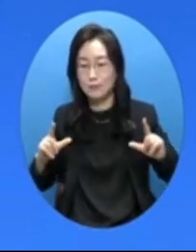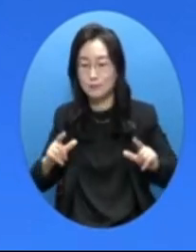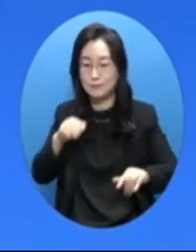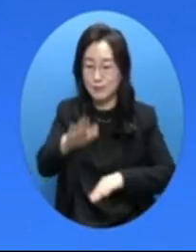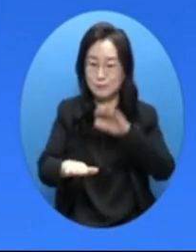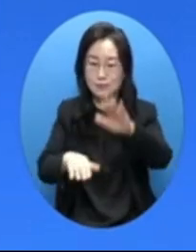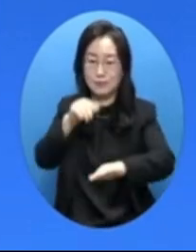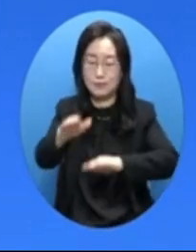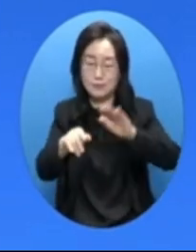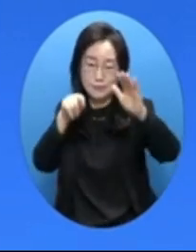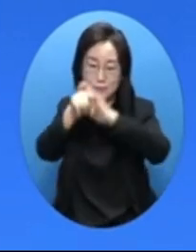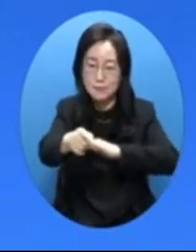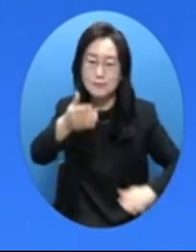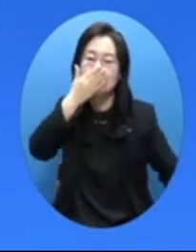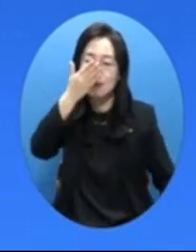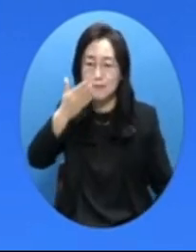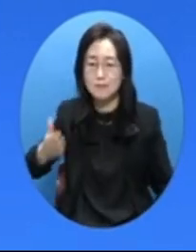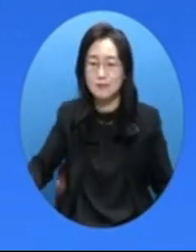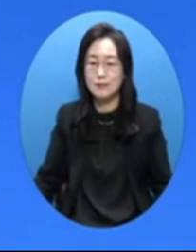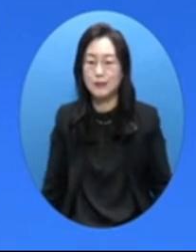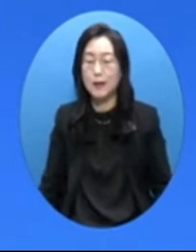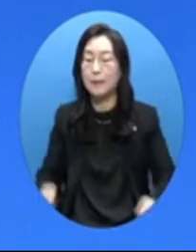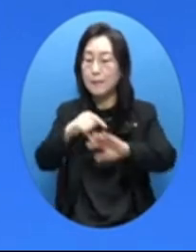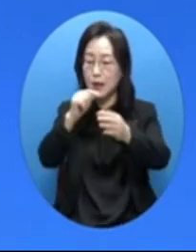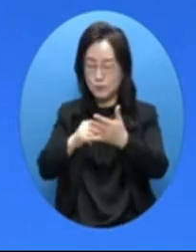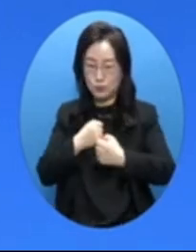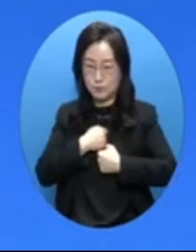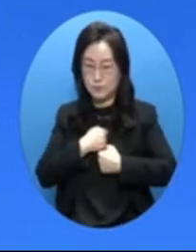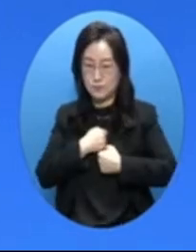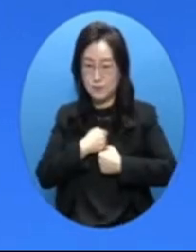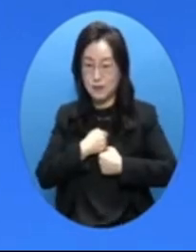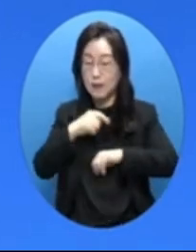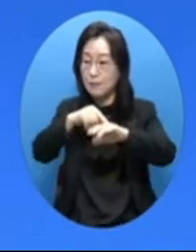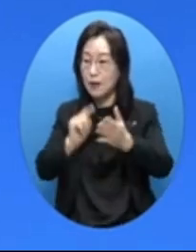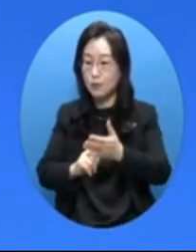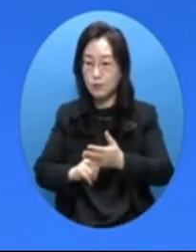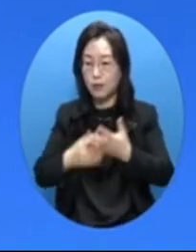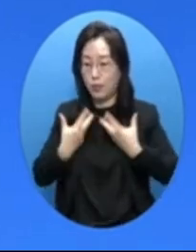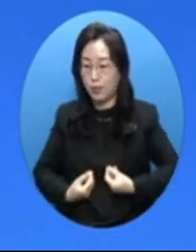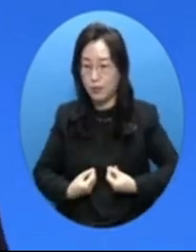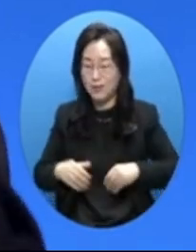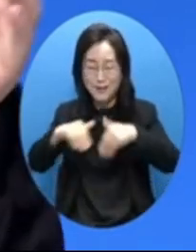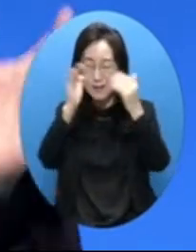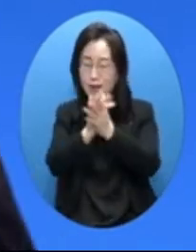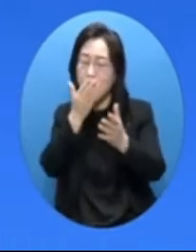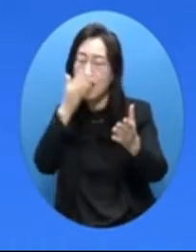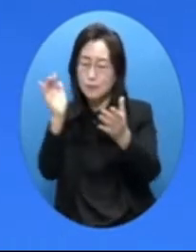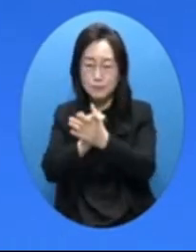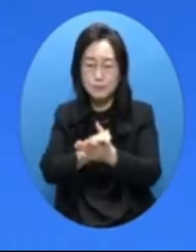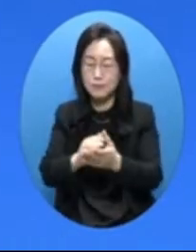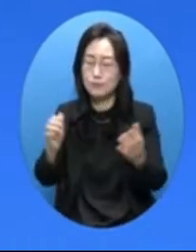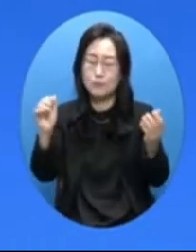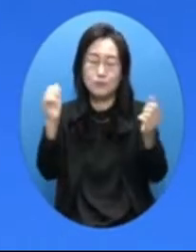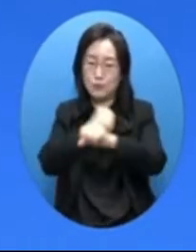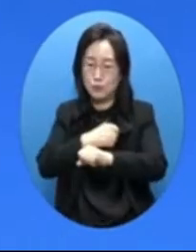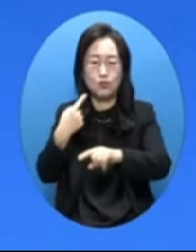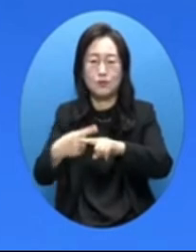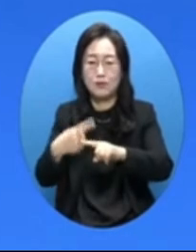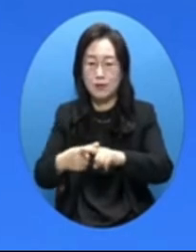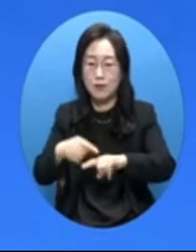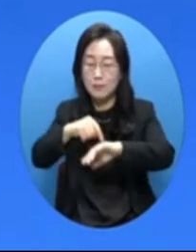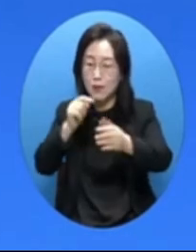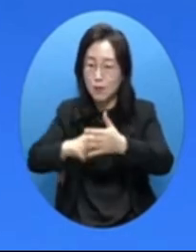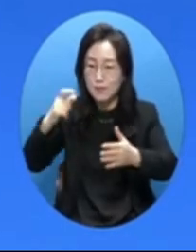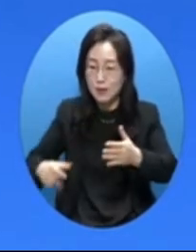나갈 수 있게 되는 것입니다 마음을 지켜야 되는 것입니다 마음이 무너지면 다 무너지는 것입니다 우리가 말씀과 기도를 보장해서 마음을